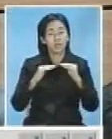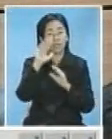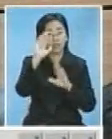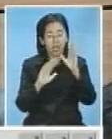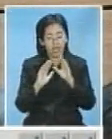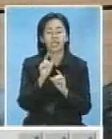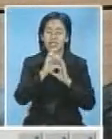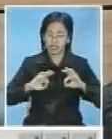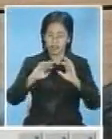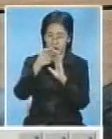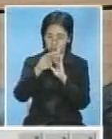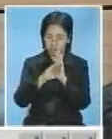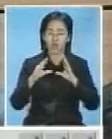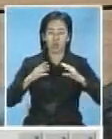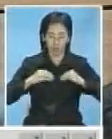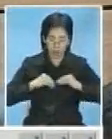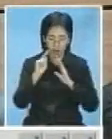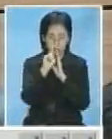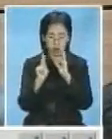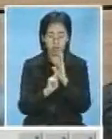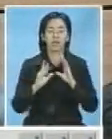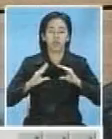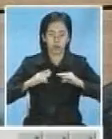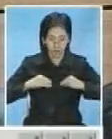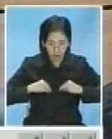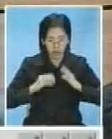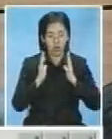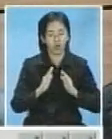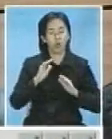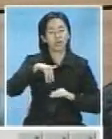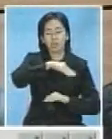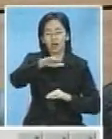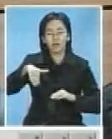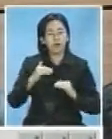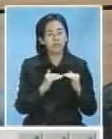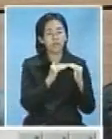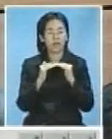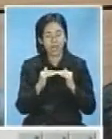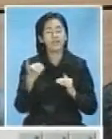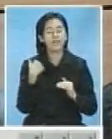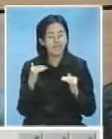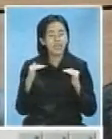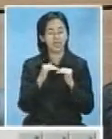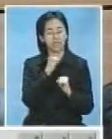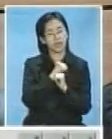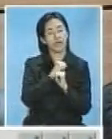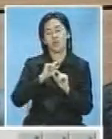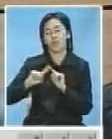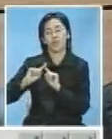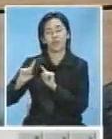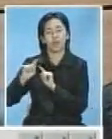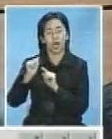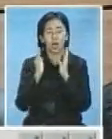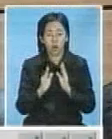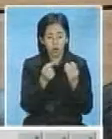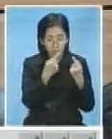พกติกาเคารพกฎหมายเคารพศักดิ์ศรีความเป็นมนุษย์สิทธิเสรีภาพของบุคคลยอมรับความแต